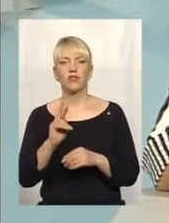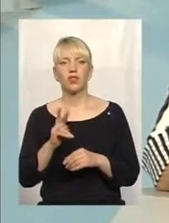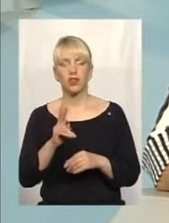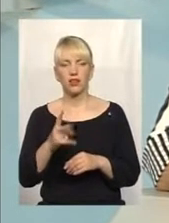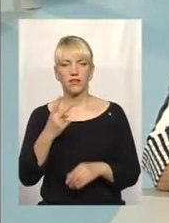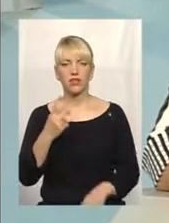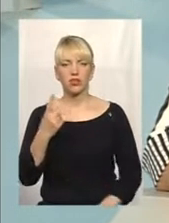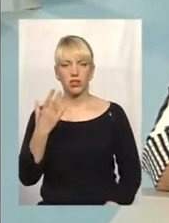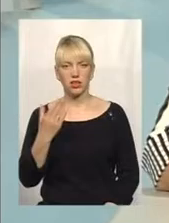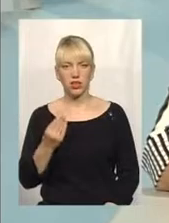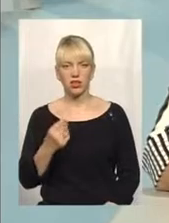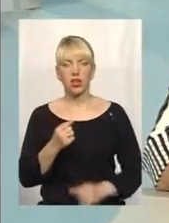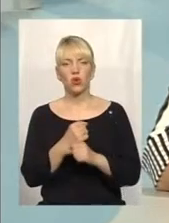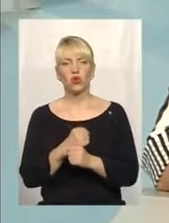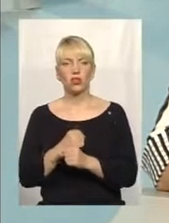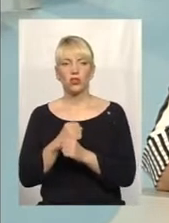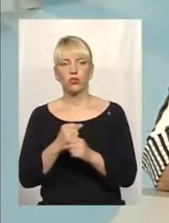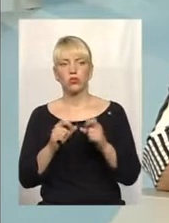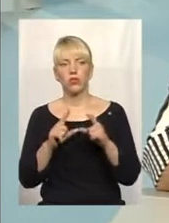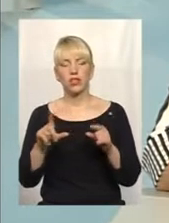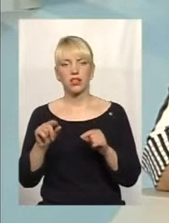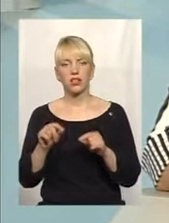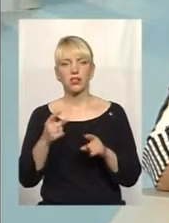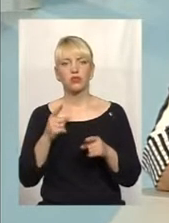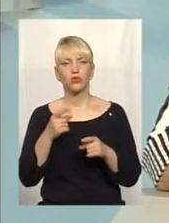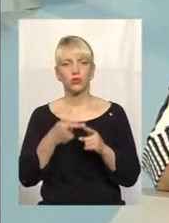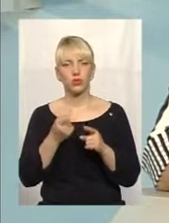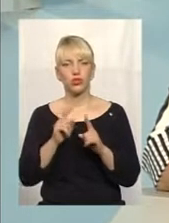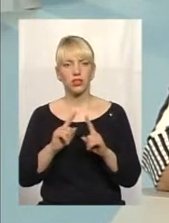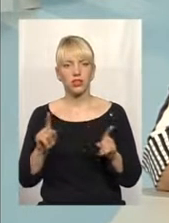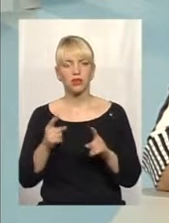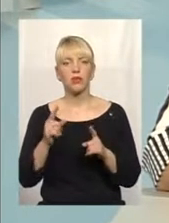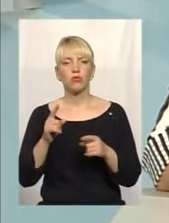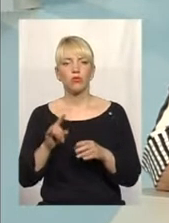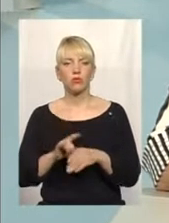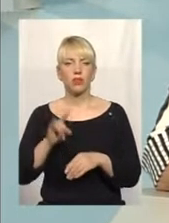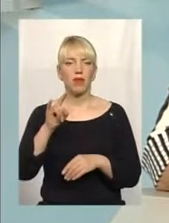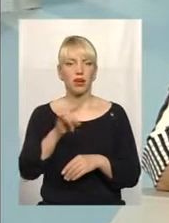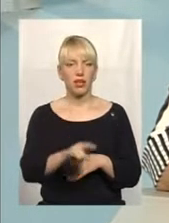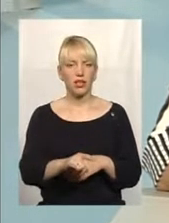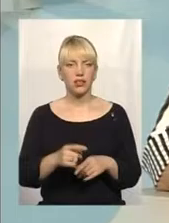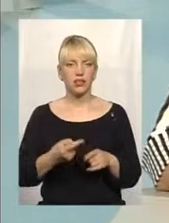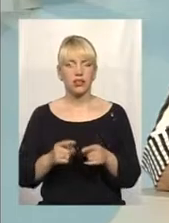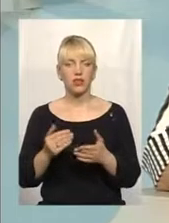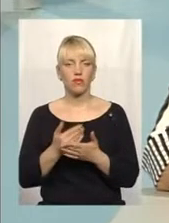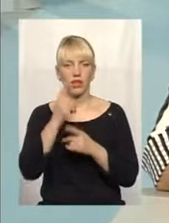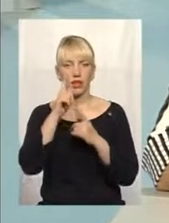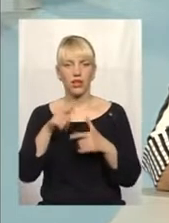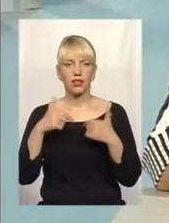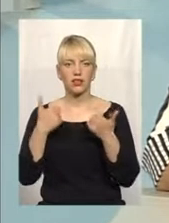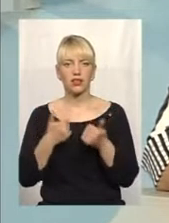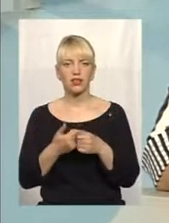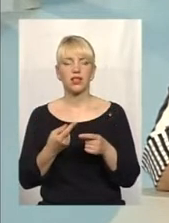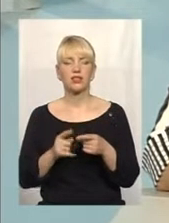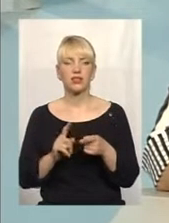21 день в якомусь санаторному закладі, тому що знову все таке дещо екстремно. Це переліт, це нова країна, це